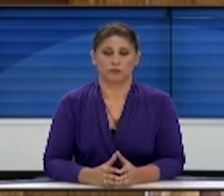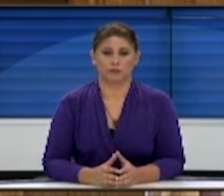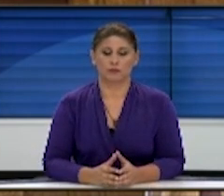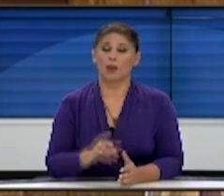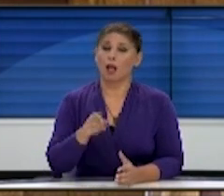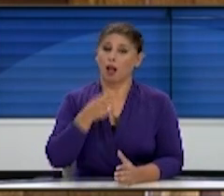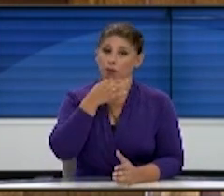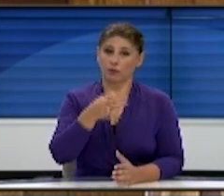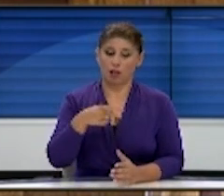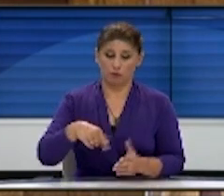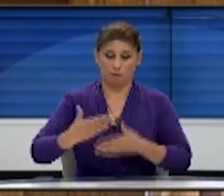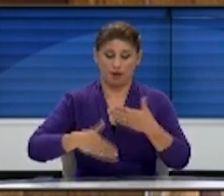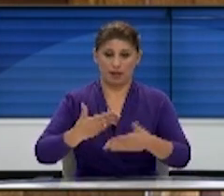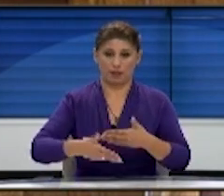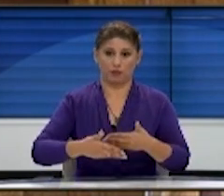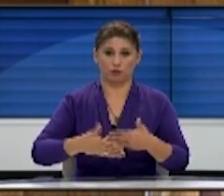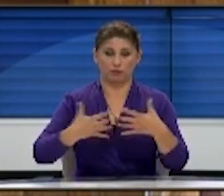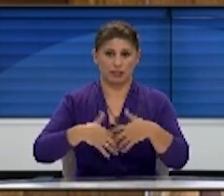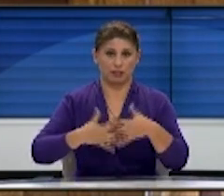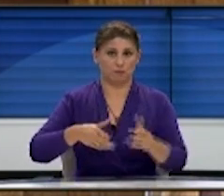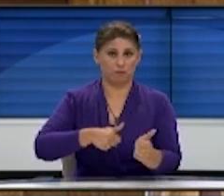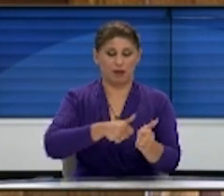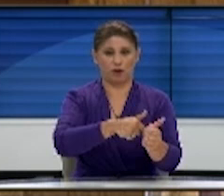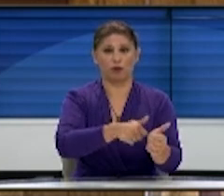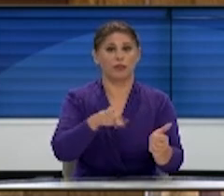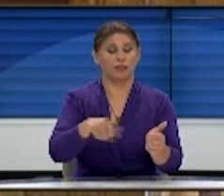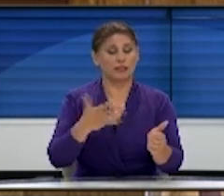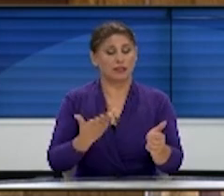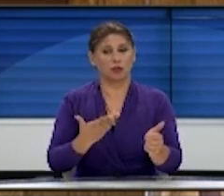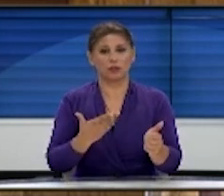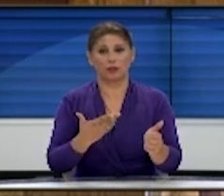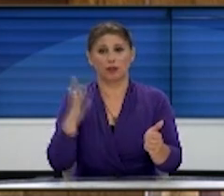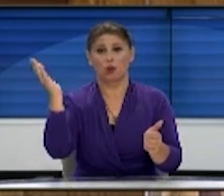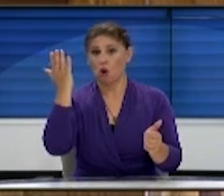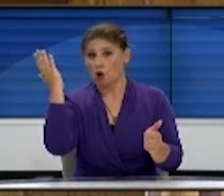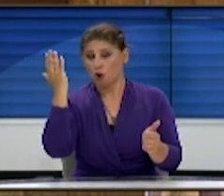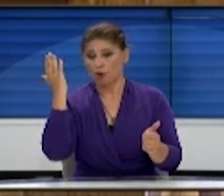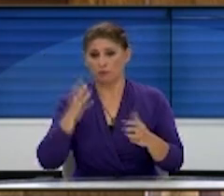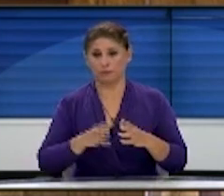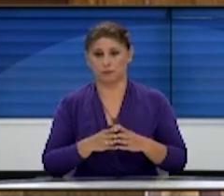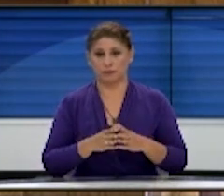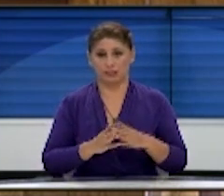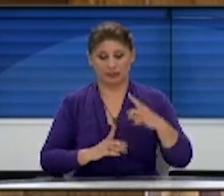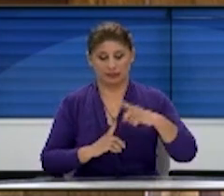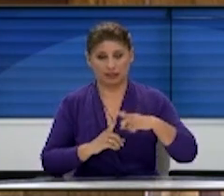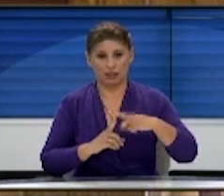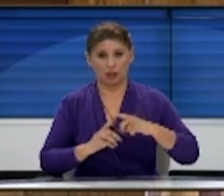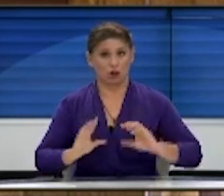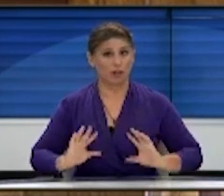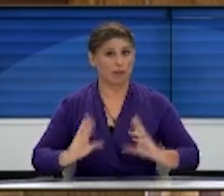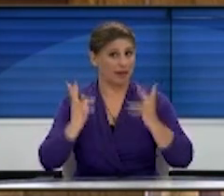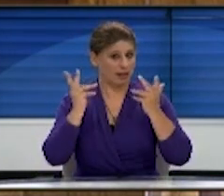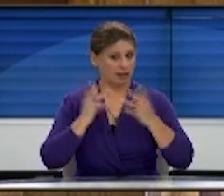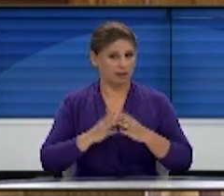τους παραδοσιακούς μηχανισμούς παρακολούθησης, οφείλεται στο ότι η όποια τεχνολογική